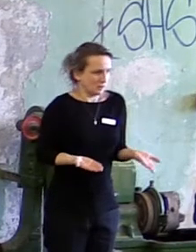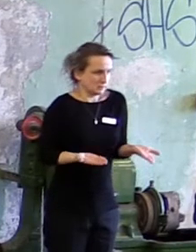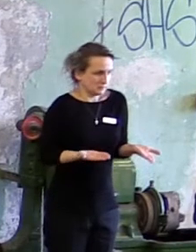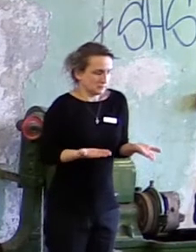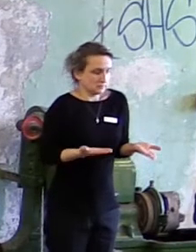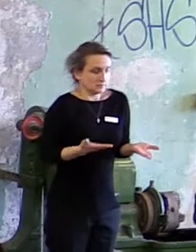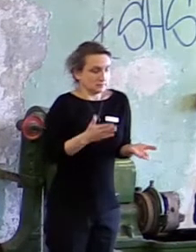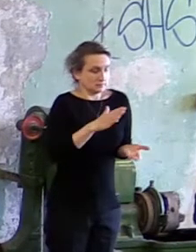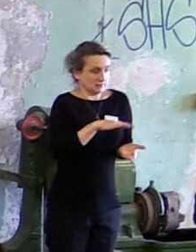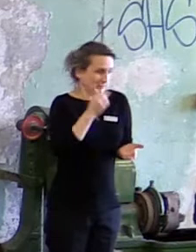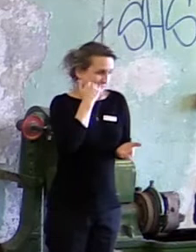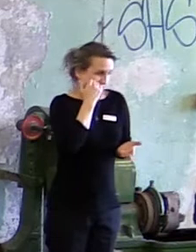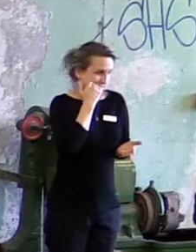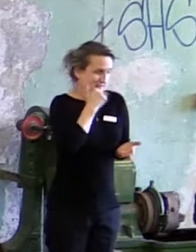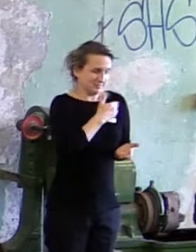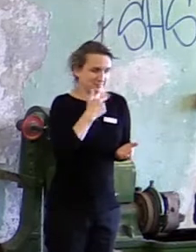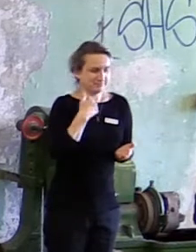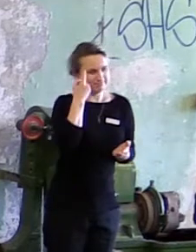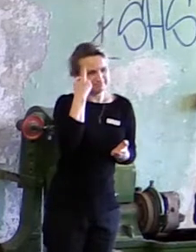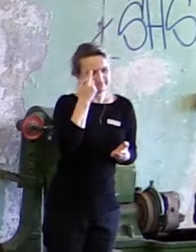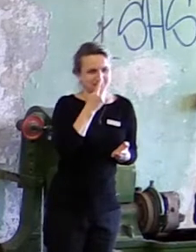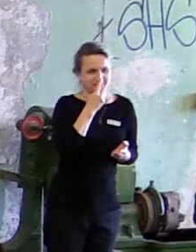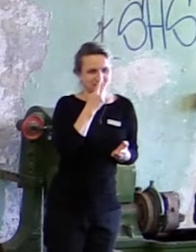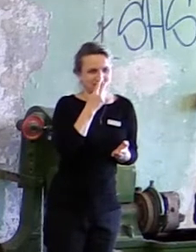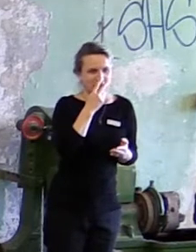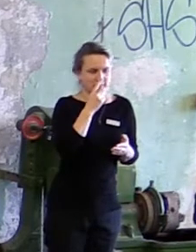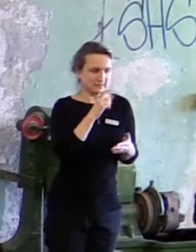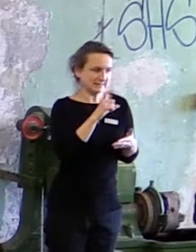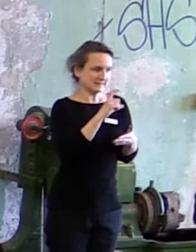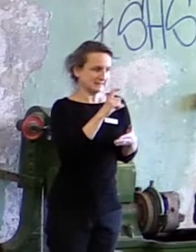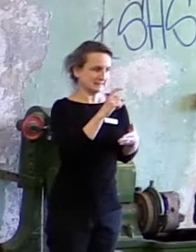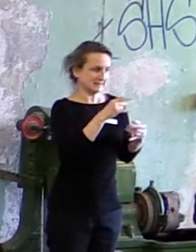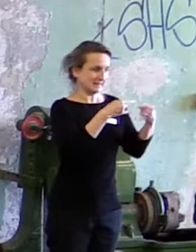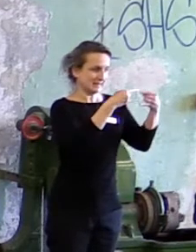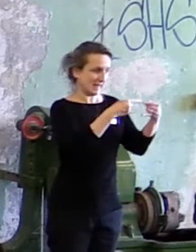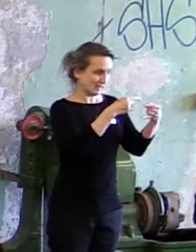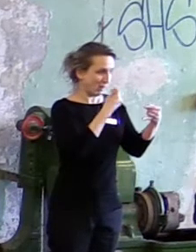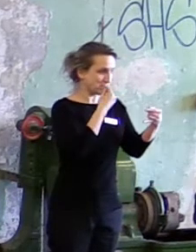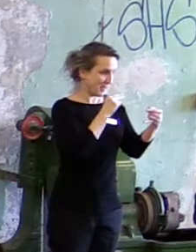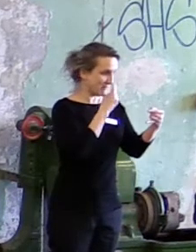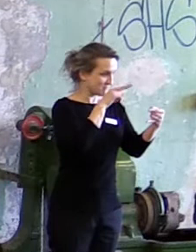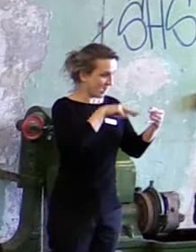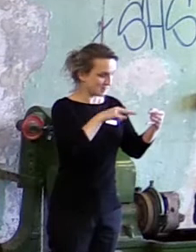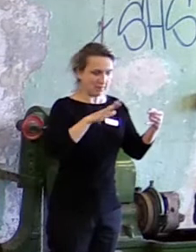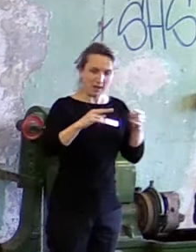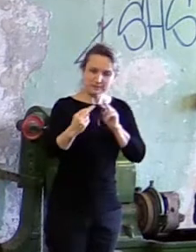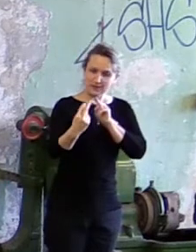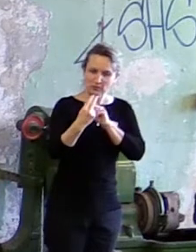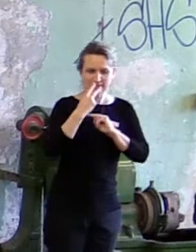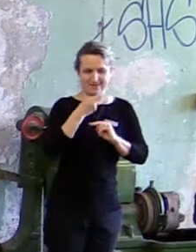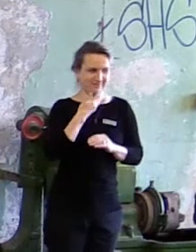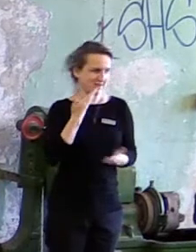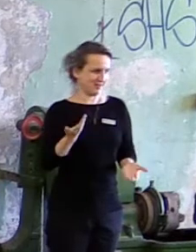me lapsevanematena armastame rohkem vaadata seda sinist ekraani, kui lapsele otsa ja temaga suhelda ja võib-olla isegi eelistada